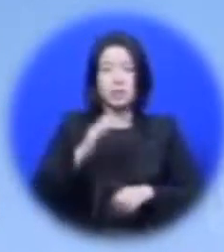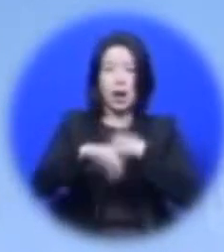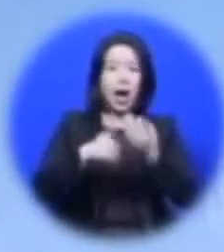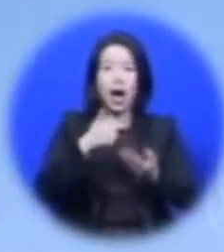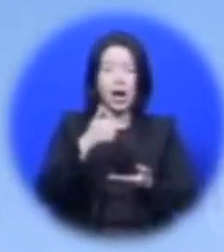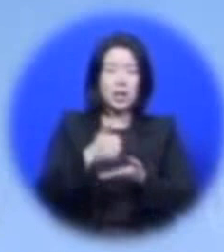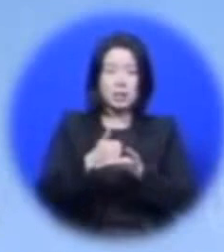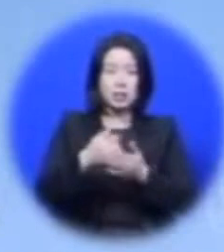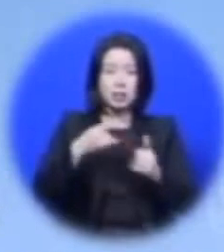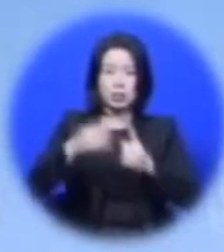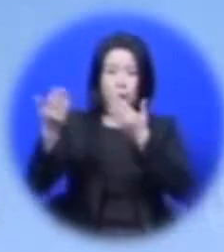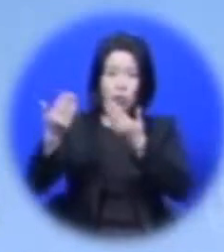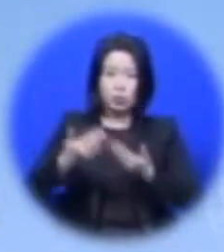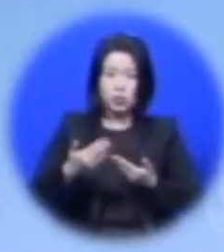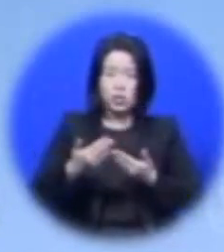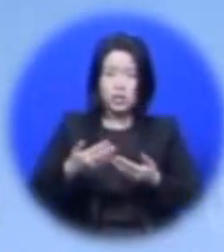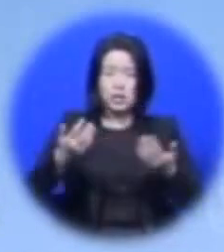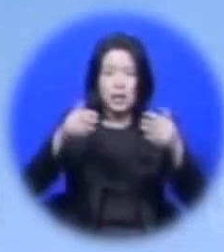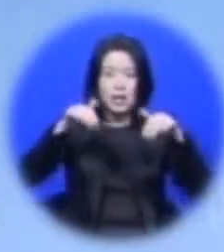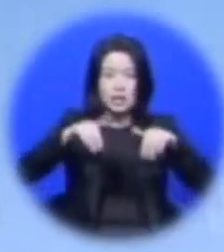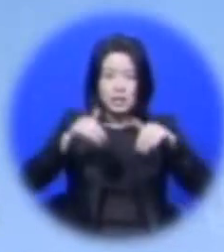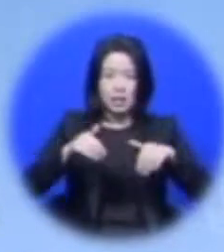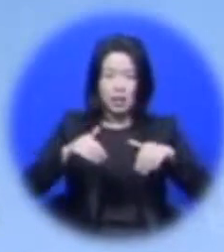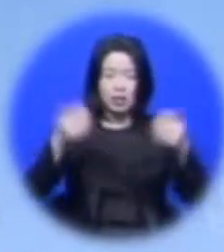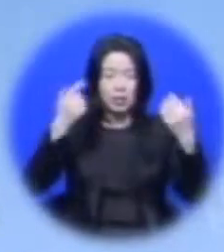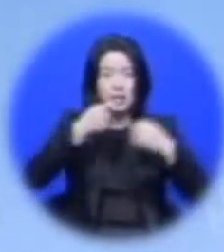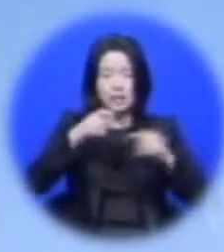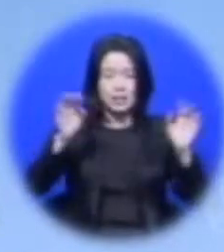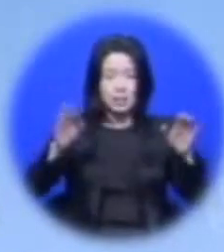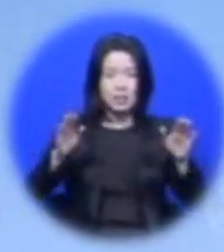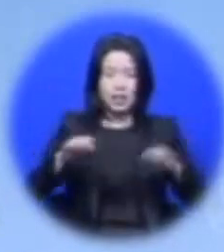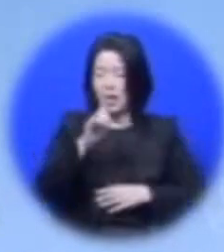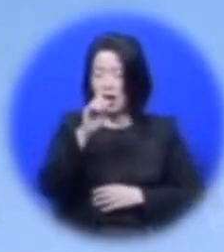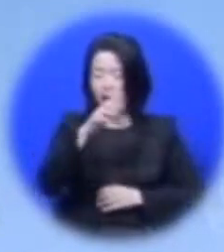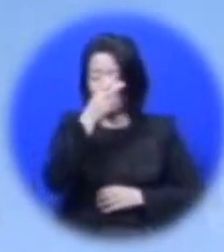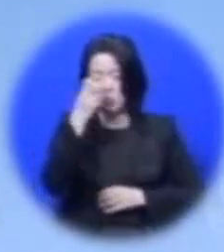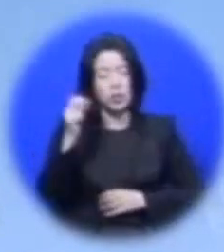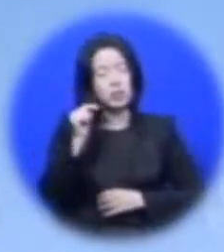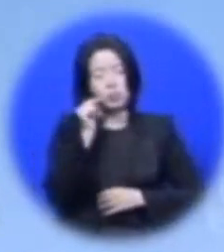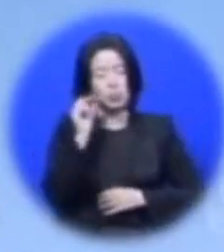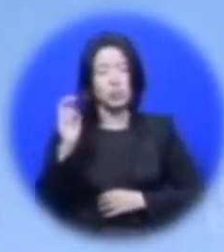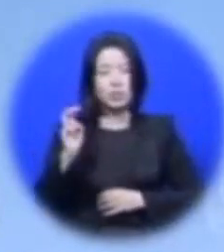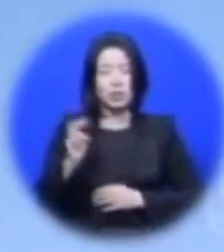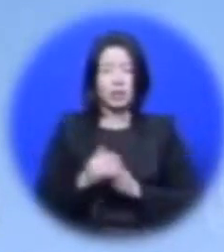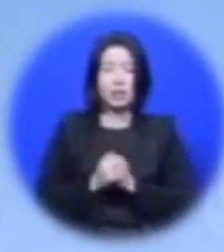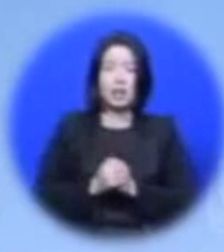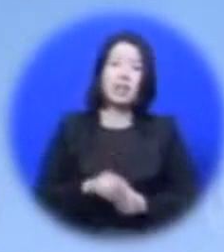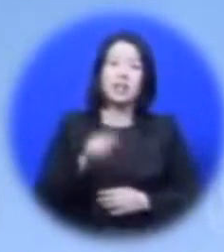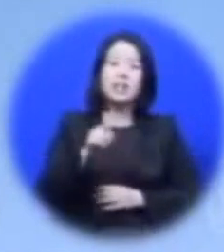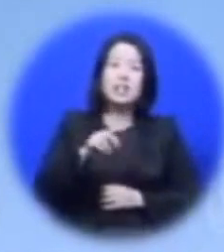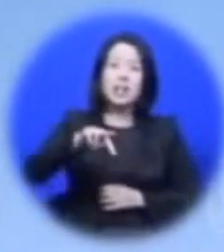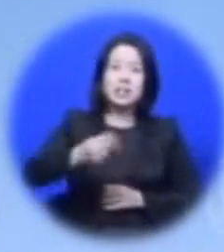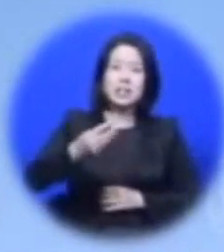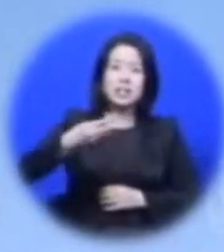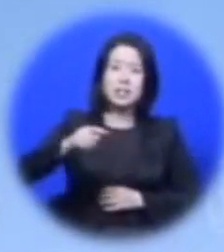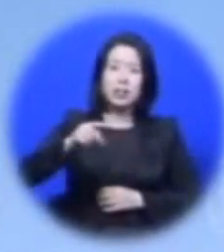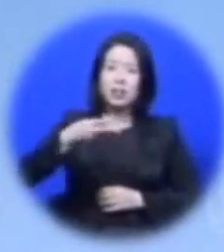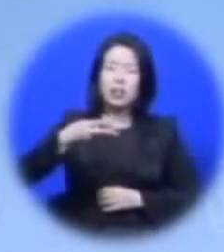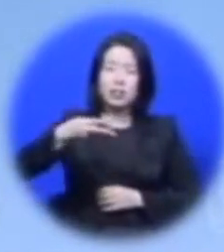보내주신 사자는 아마 한숨도 못 잤을 거예요. 이게 스터드 선교사님의